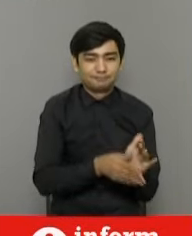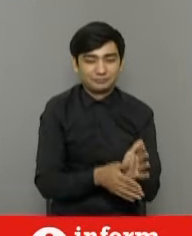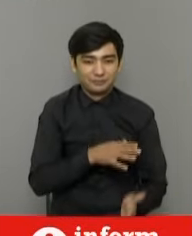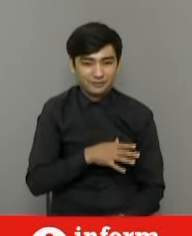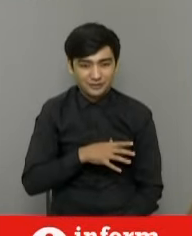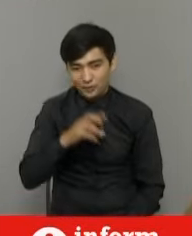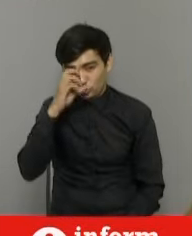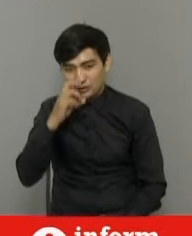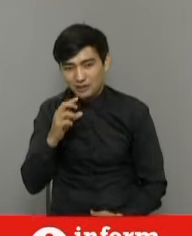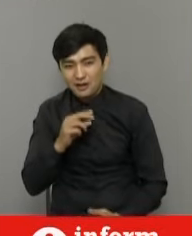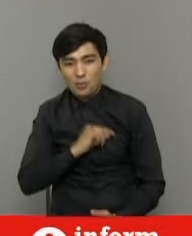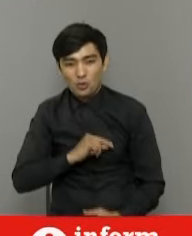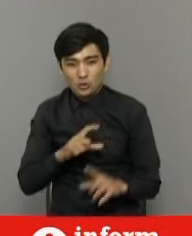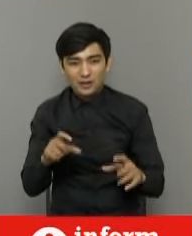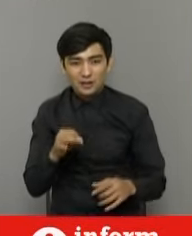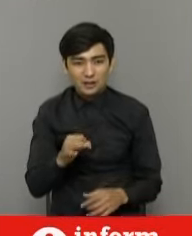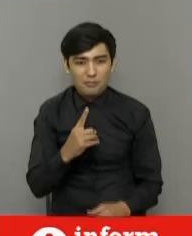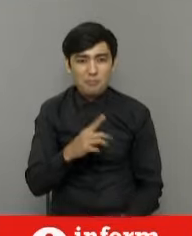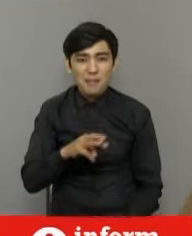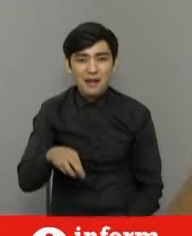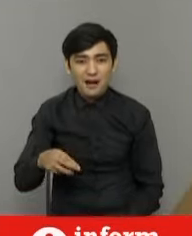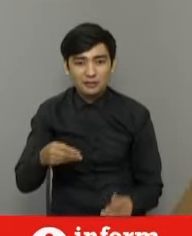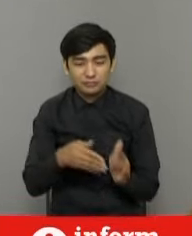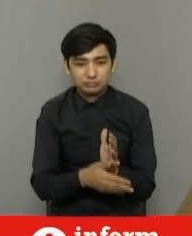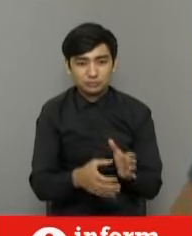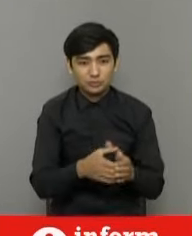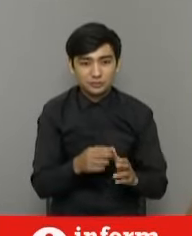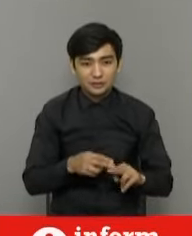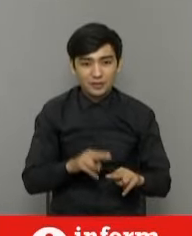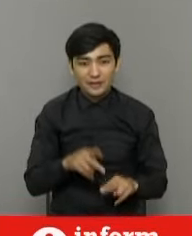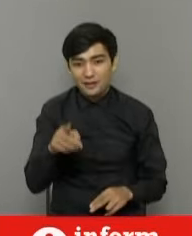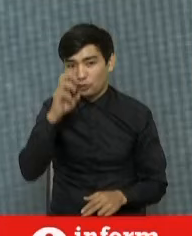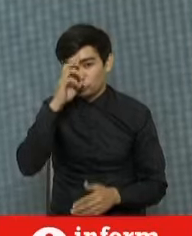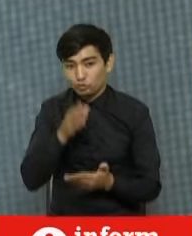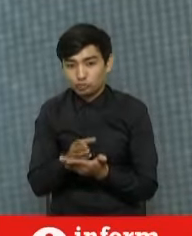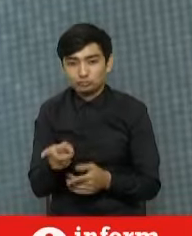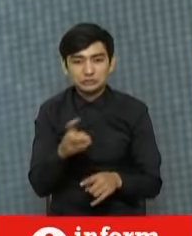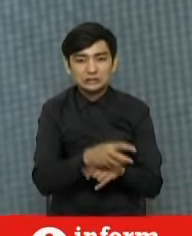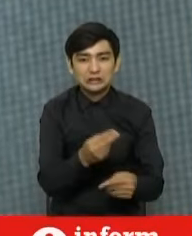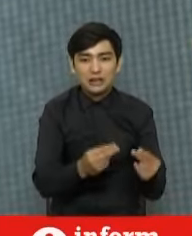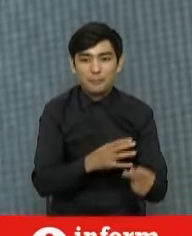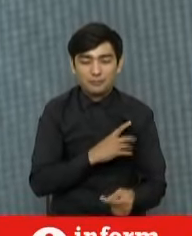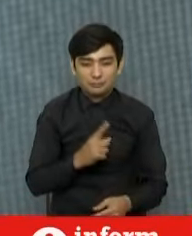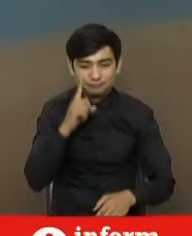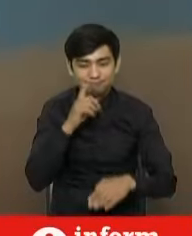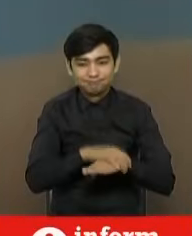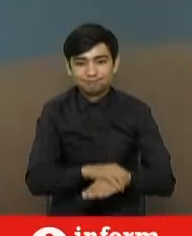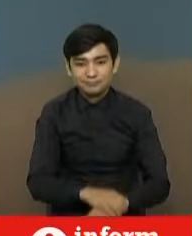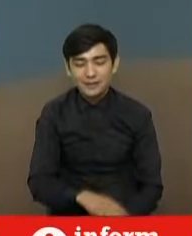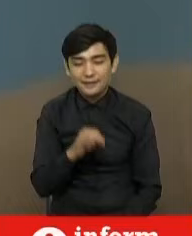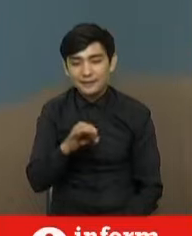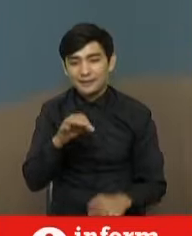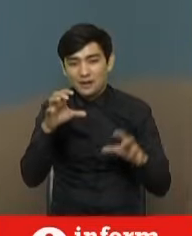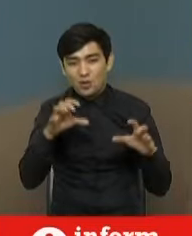группа чиновников потратила почти 500 000 000 на ставках. И они, будучи госслужащим, туда приходили. Помимо ограничений на участие,